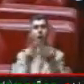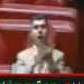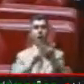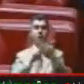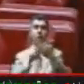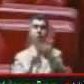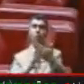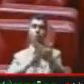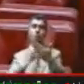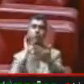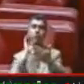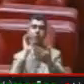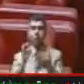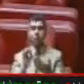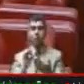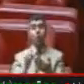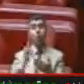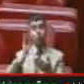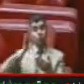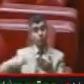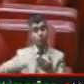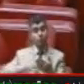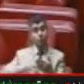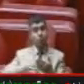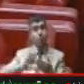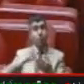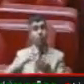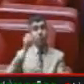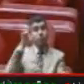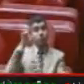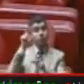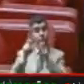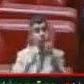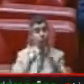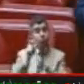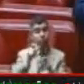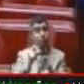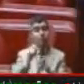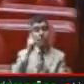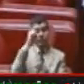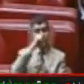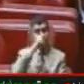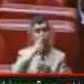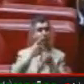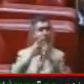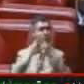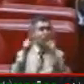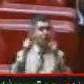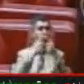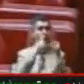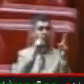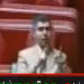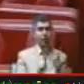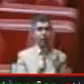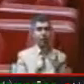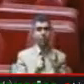لجهوية متكافئة في الإمكانيات البشرية. أوراش متعددة